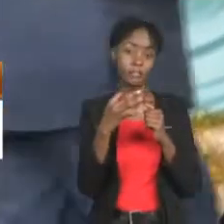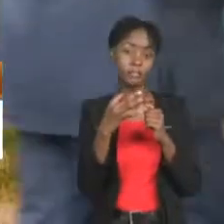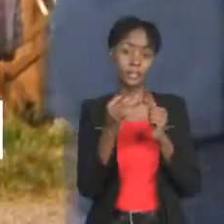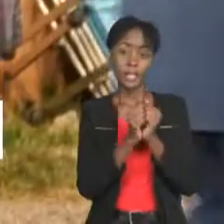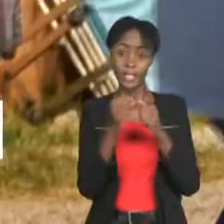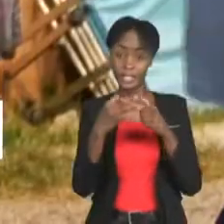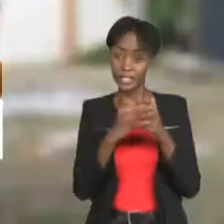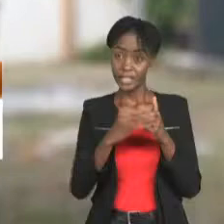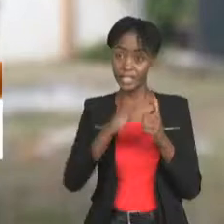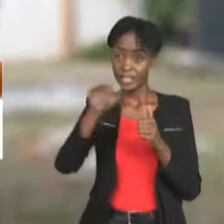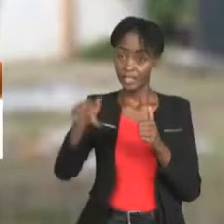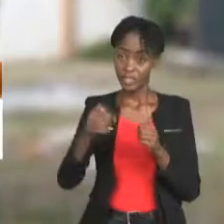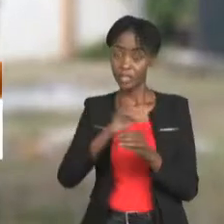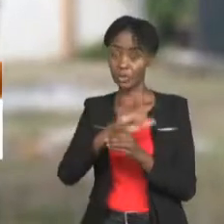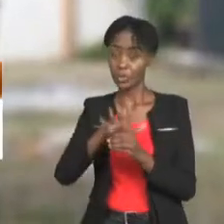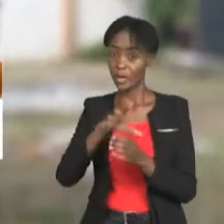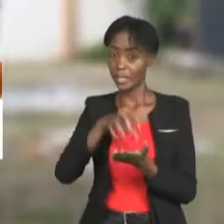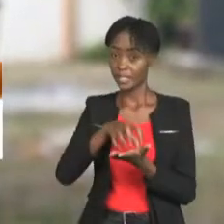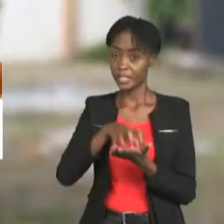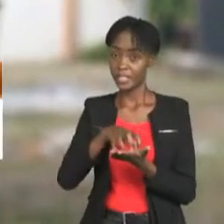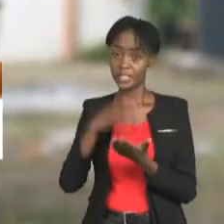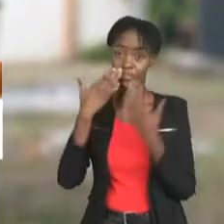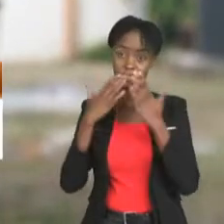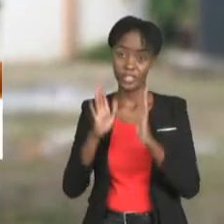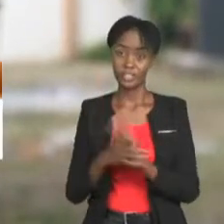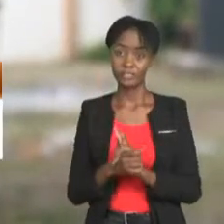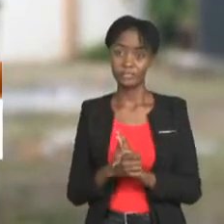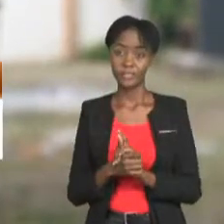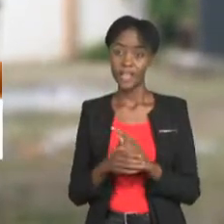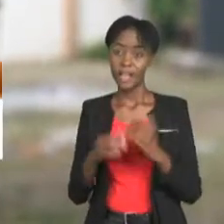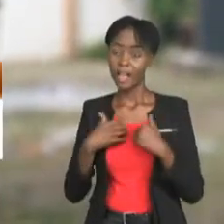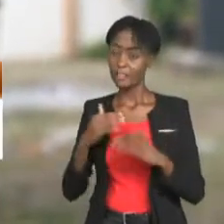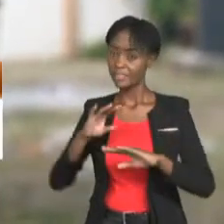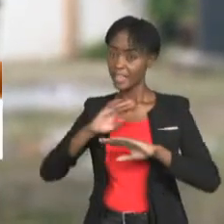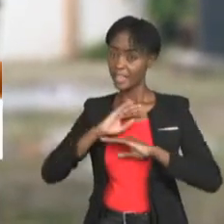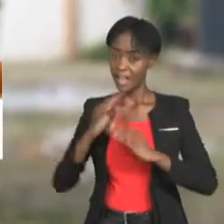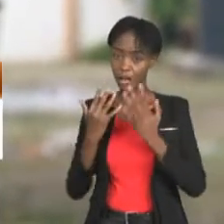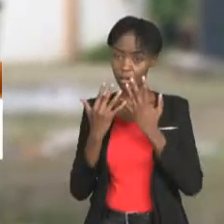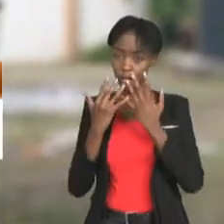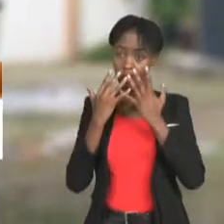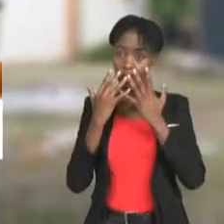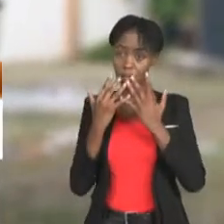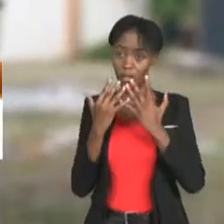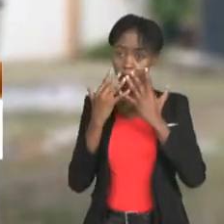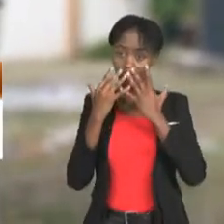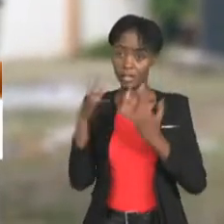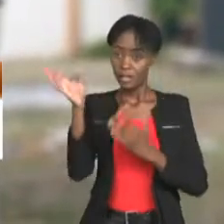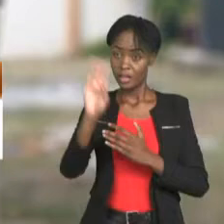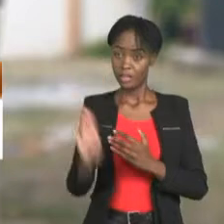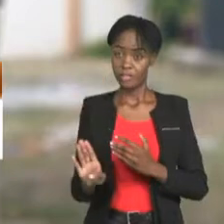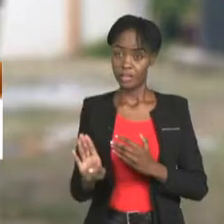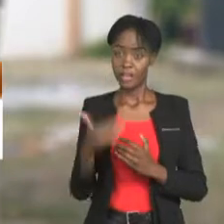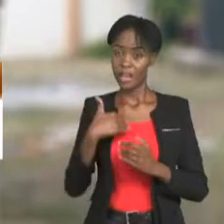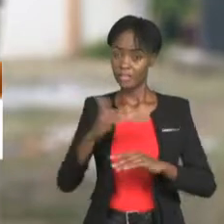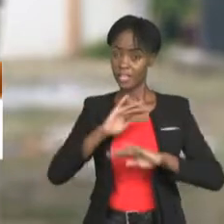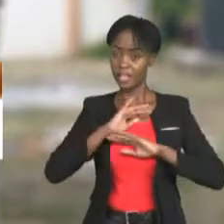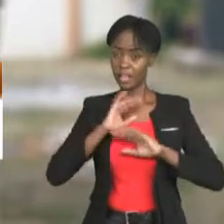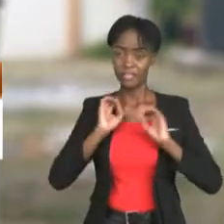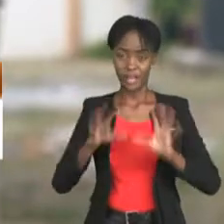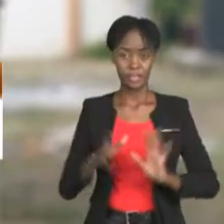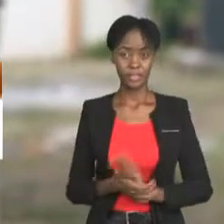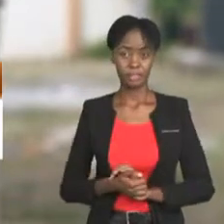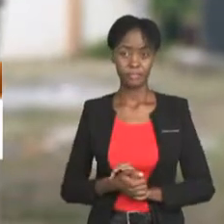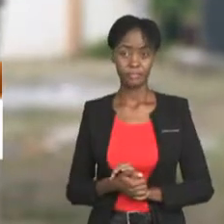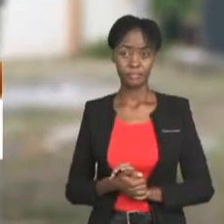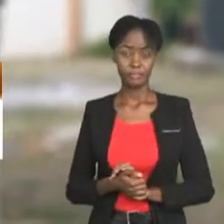corona. We've never not had enough oxygen. We've been close to not having enough. And